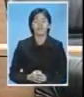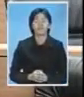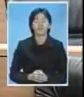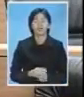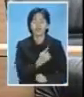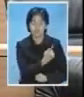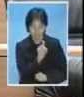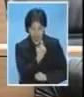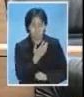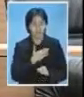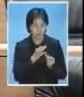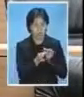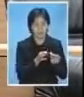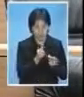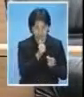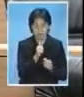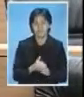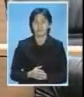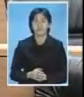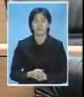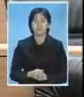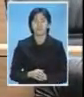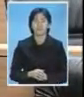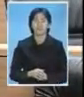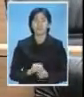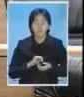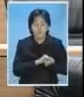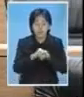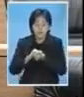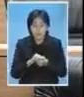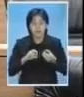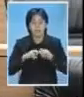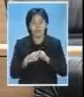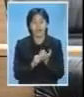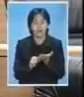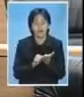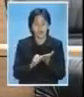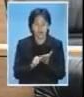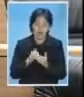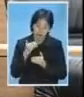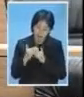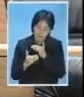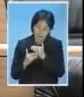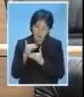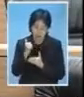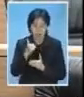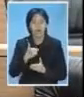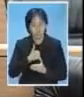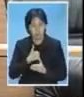ขอให้ถามมาครับอะไรที่จะสามารถร่วมมือในการแก้ไขปัญหาให้เดินต่อไปข้างหน้าอันนี้จะทำ